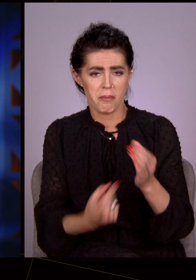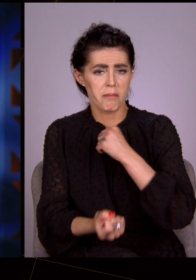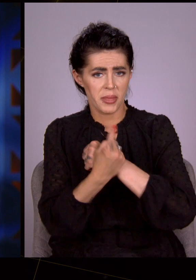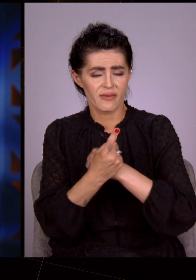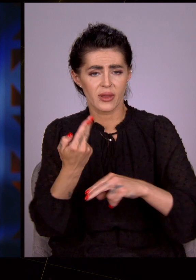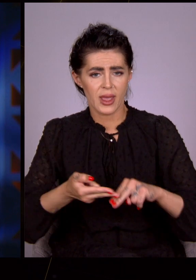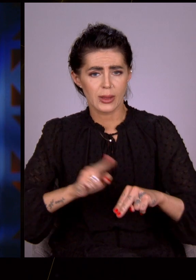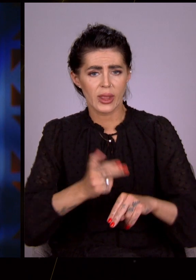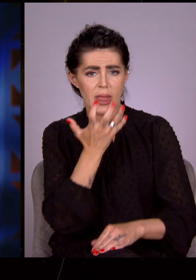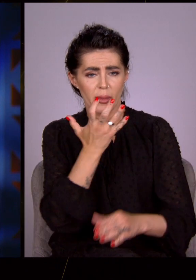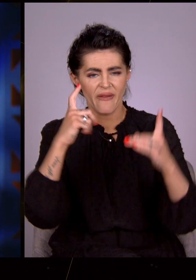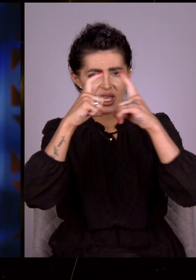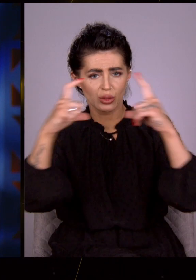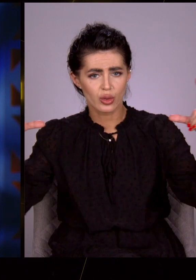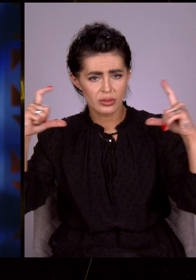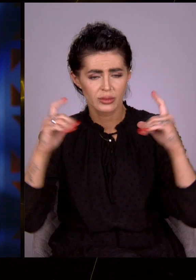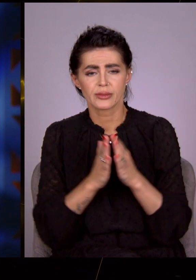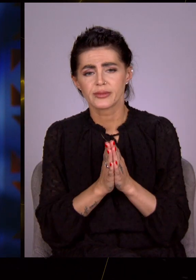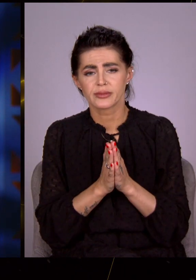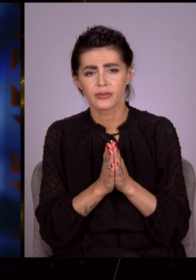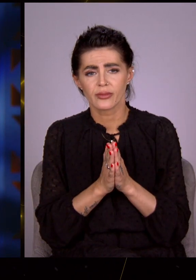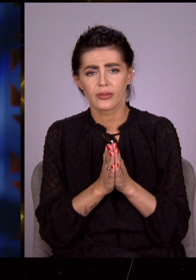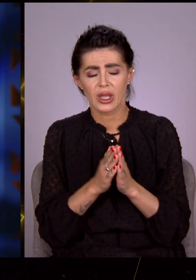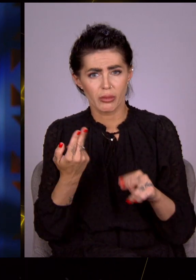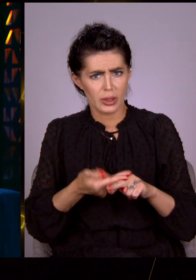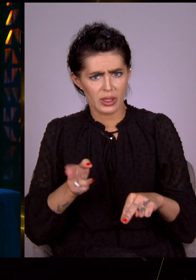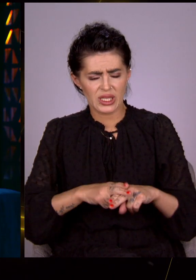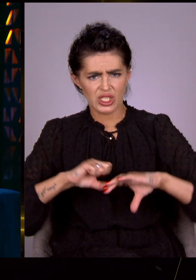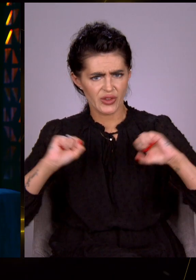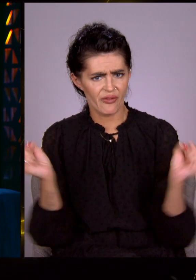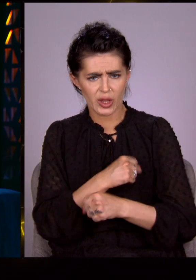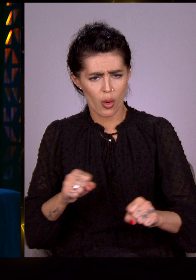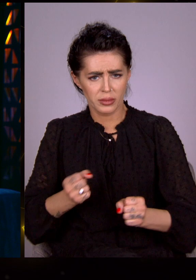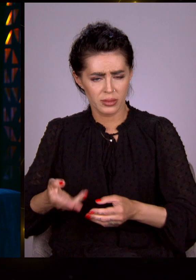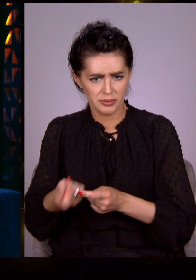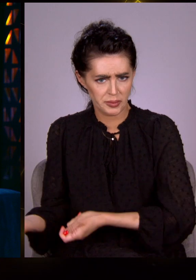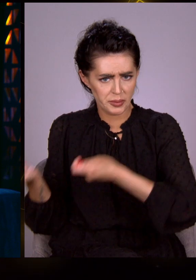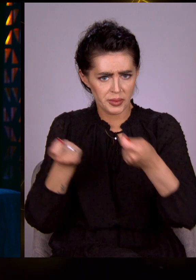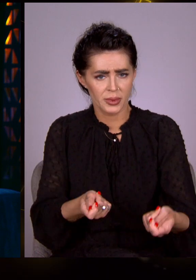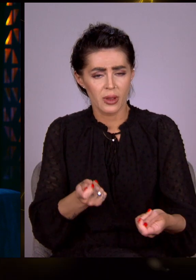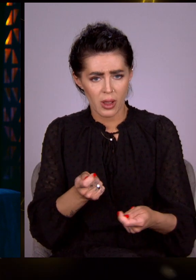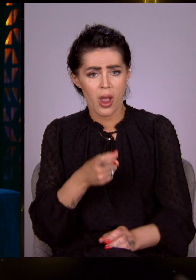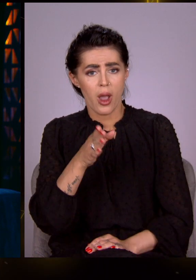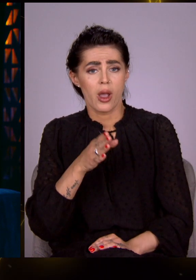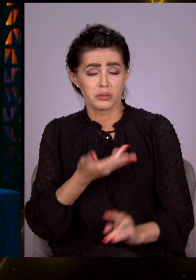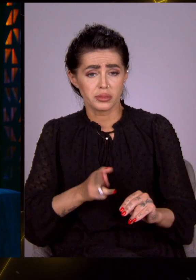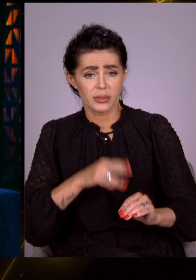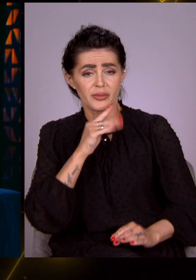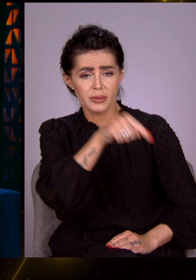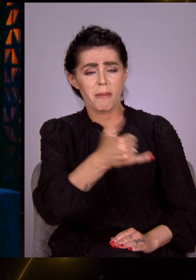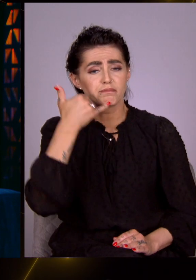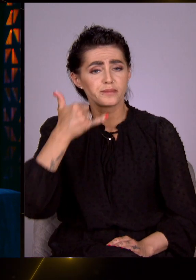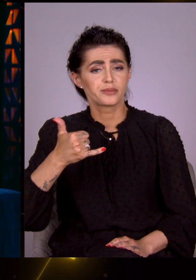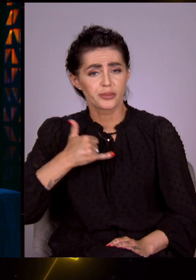Це за тиждень? Ви очікували, що так швидко приїде до вас тепловізор? Не очікували. Вона позвонила буквально за